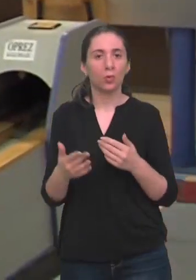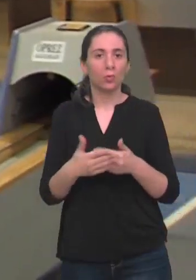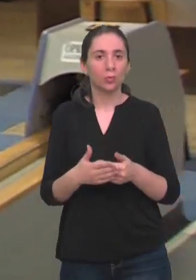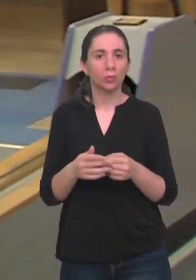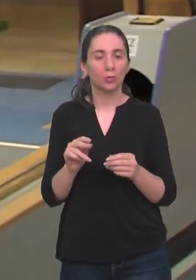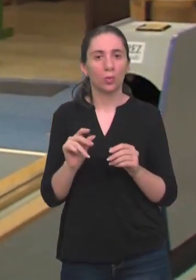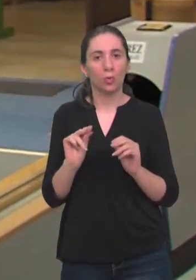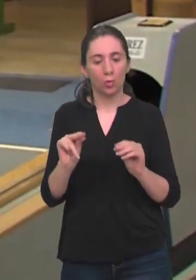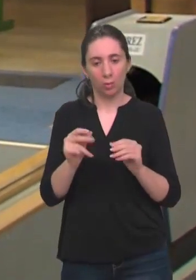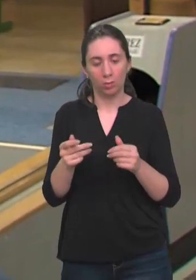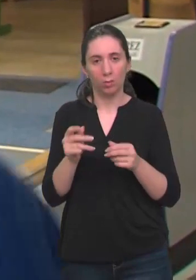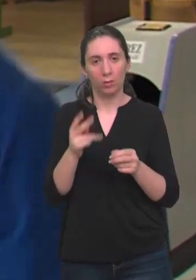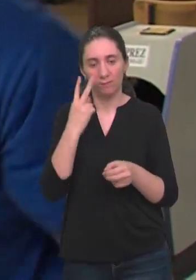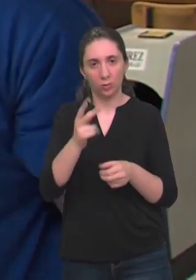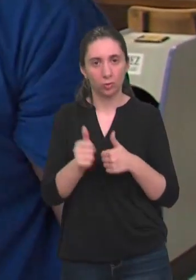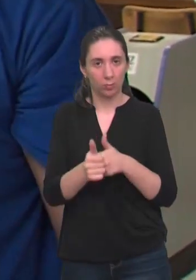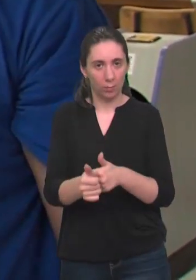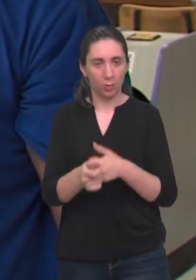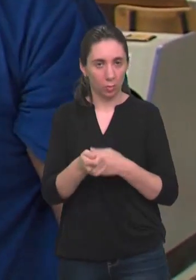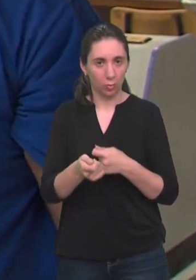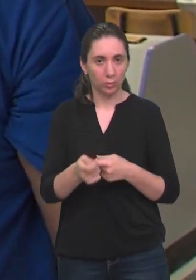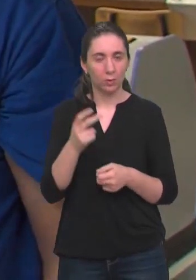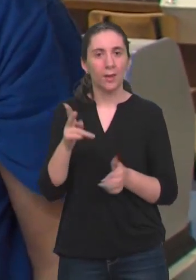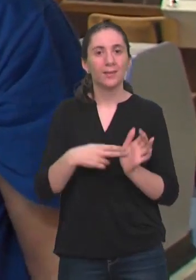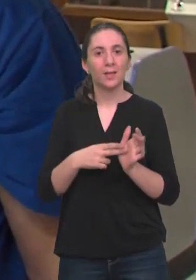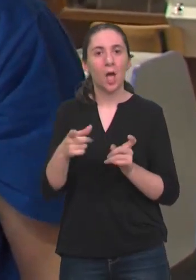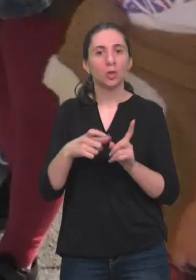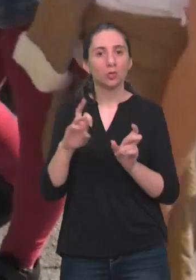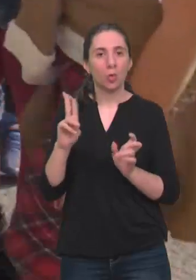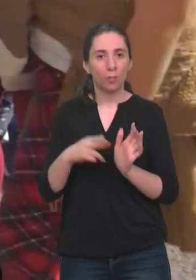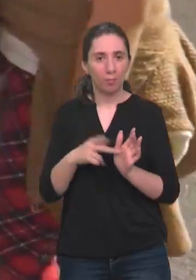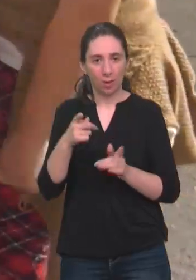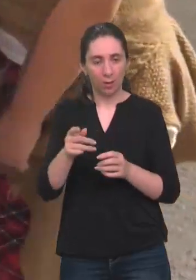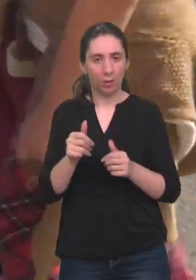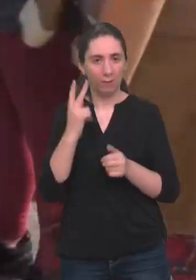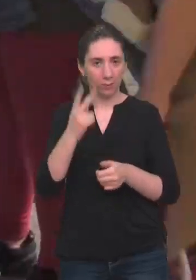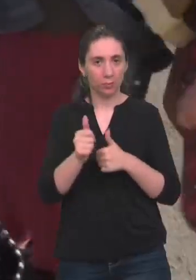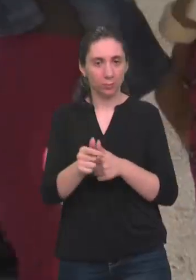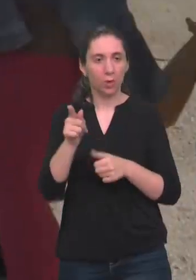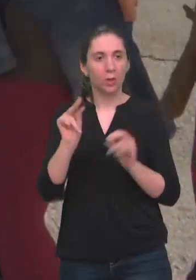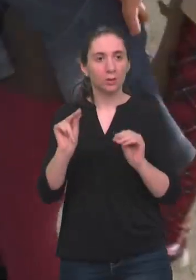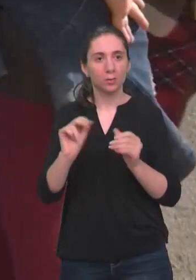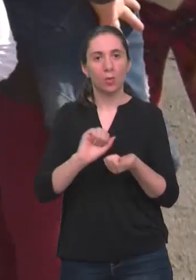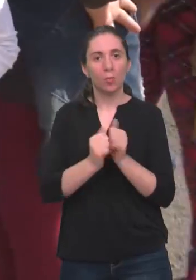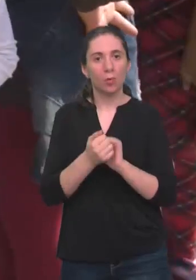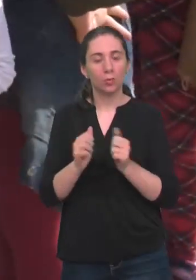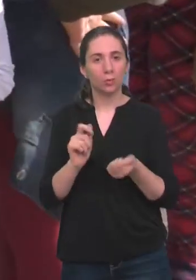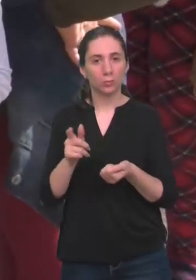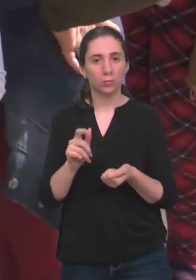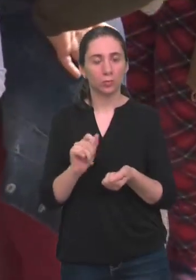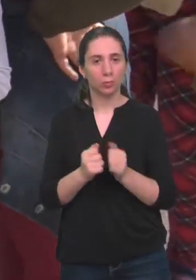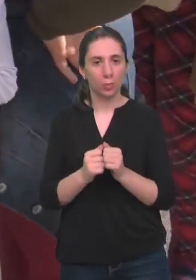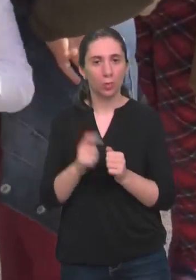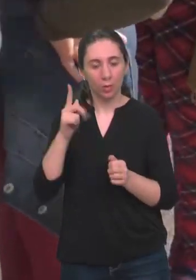uslugu videće pratnje. Videća pratiteljica Nina Skorupan između ostaloga je i instruktorica borilačkih sportova